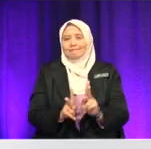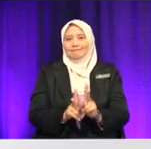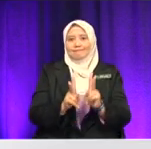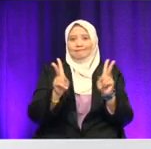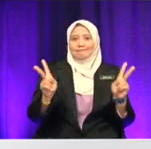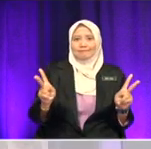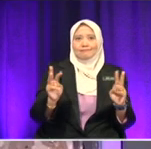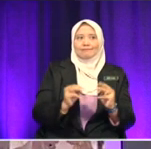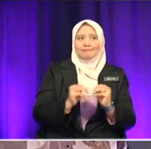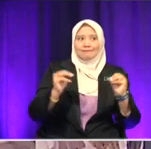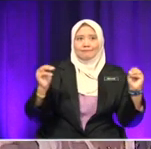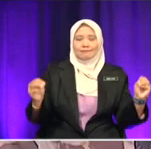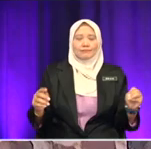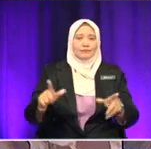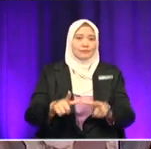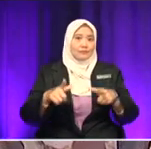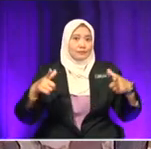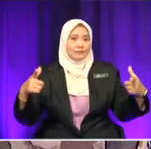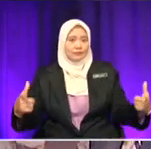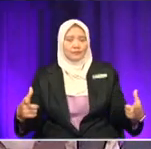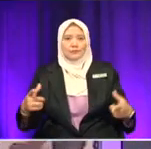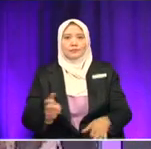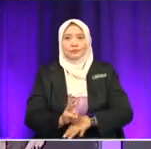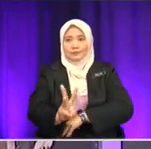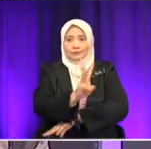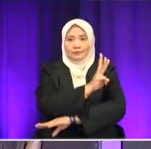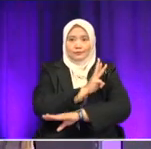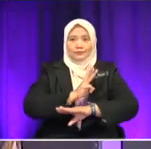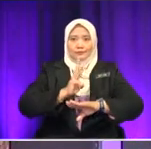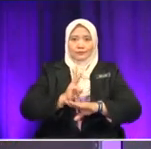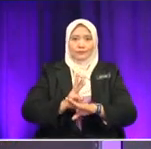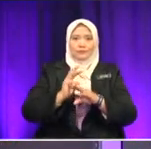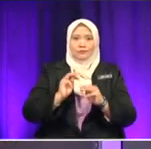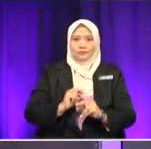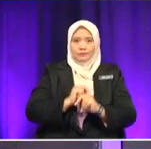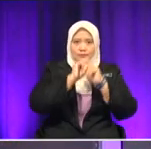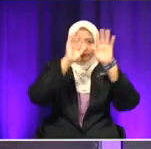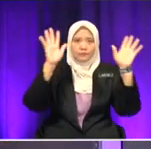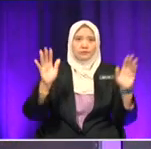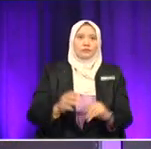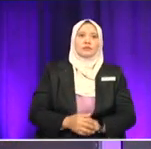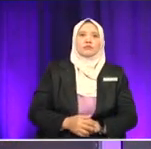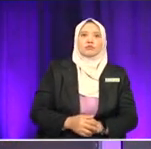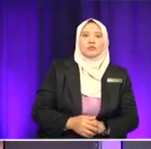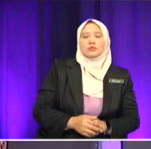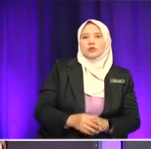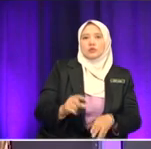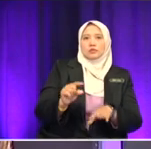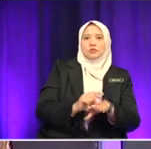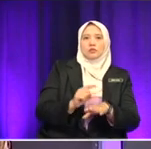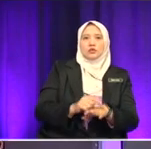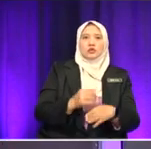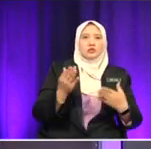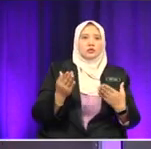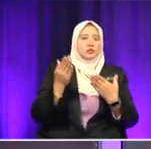dia? Cikgu Ika lah. Okey, bagus Irfan. Betul. Dan Irfan menggunakan cadangan jawapan yang ini.